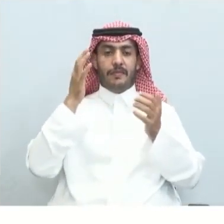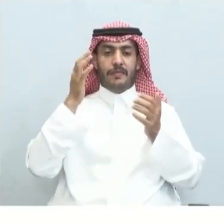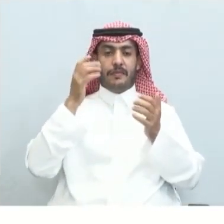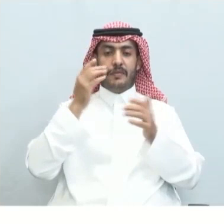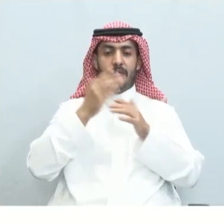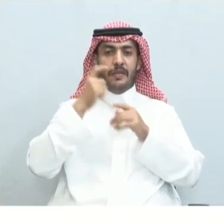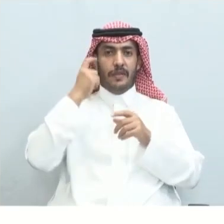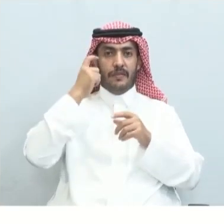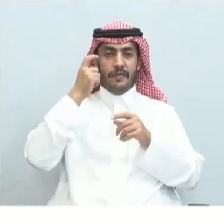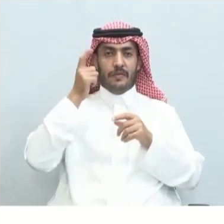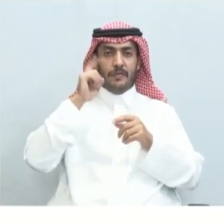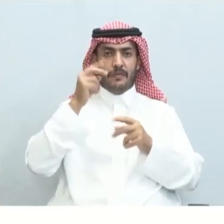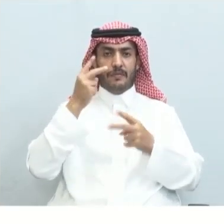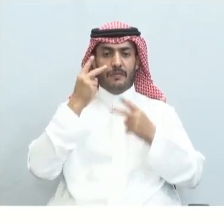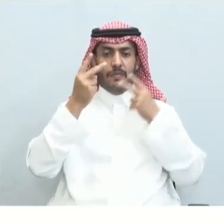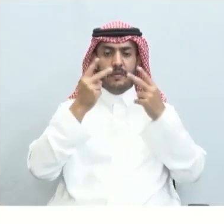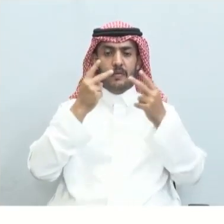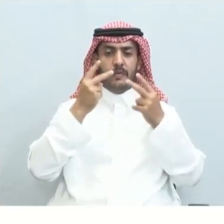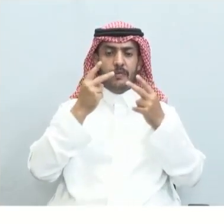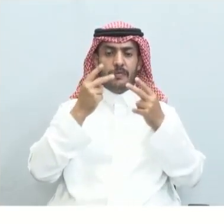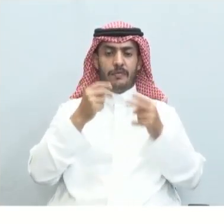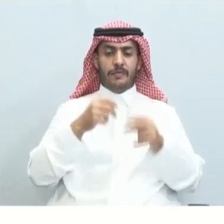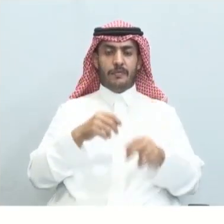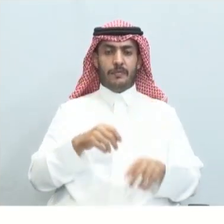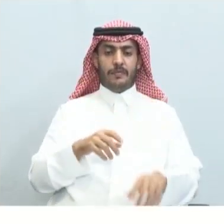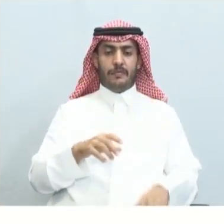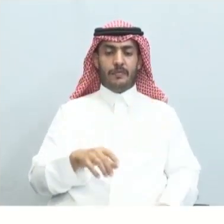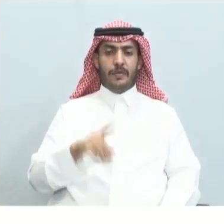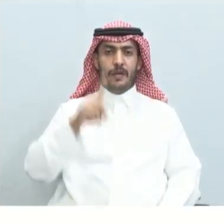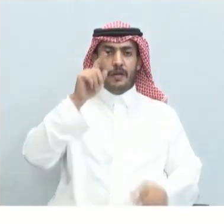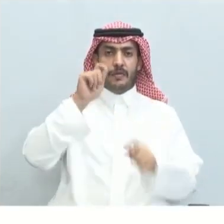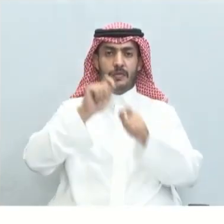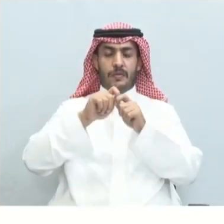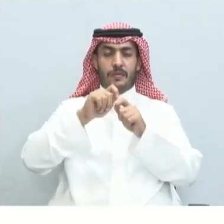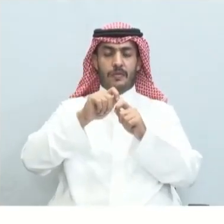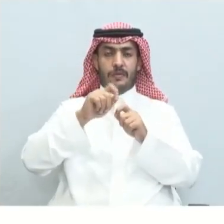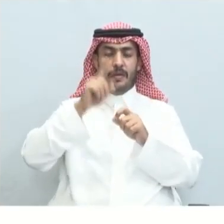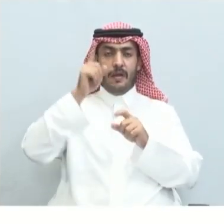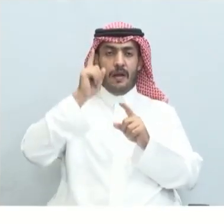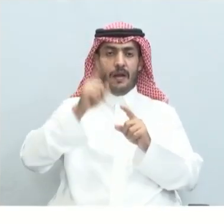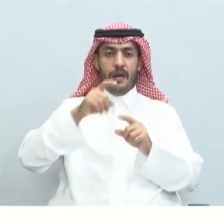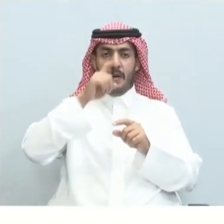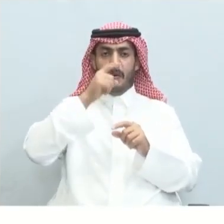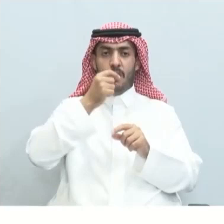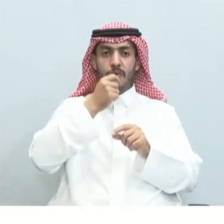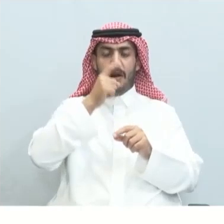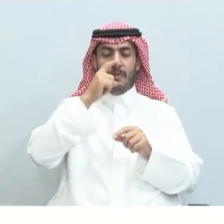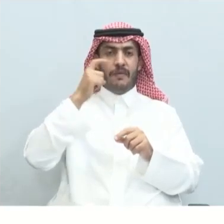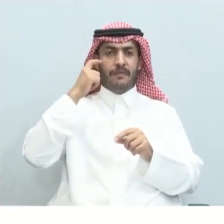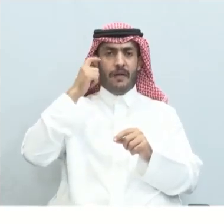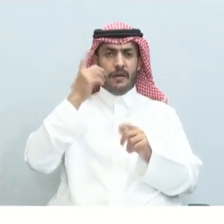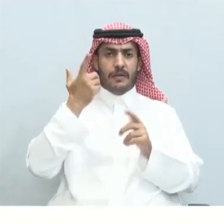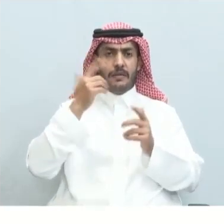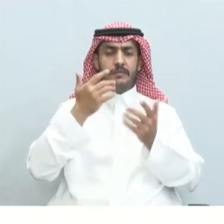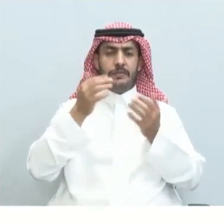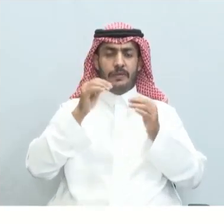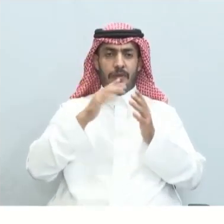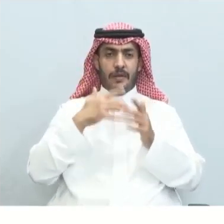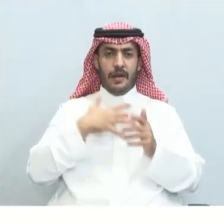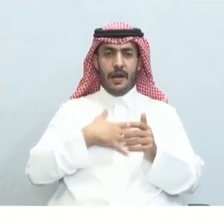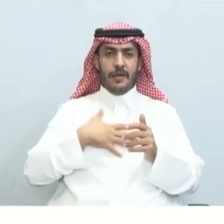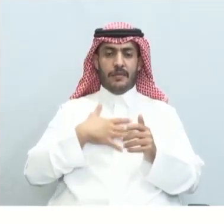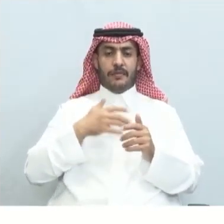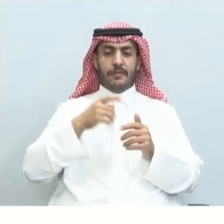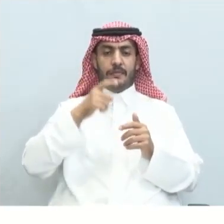التفكير مهاره التفكير والله سبحانه وتعالى امرنا في القران بالتفكر والتدبر